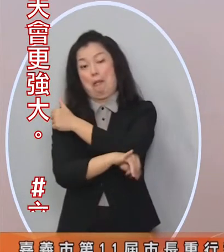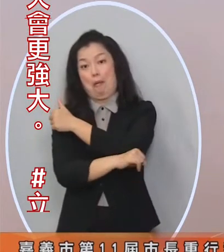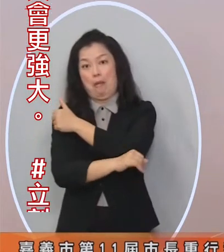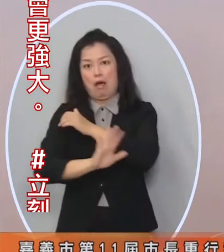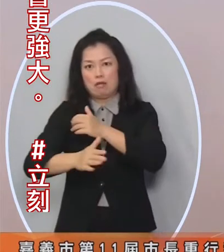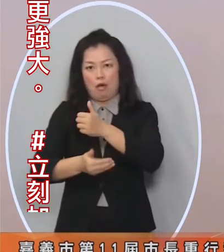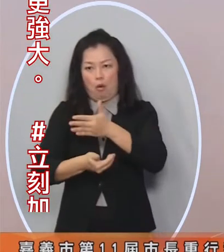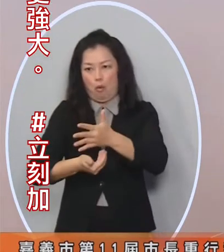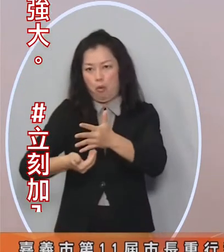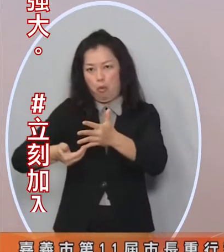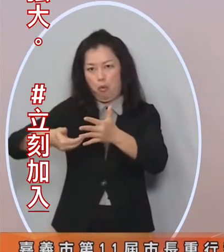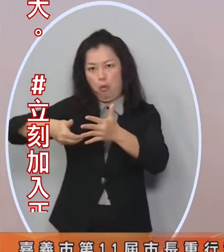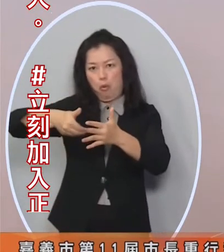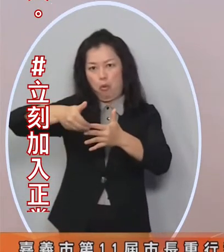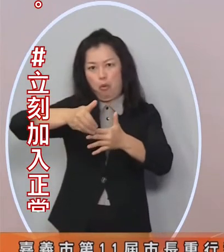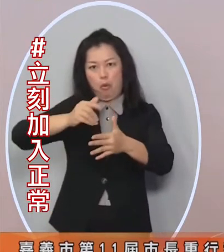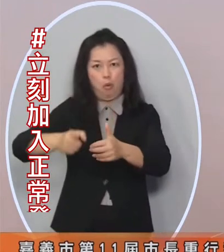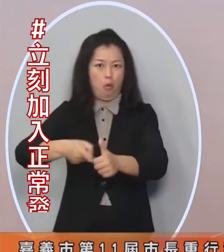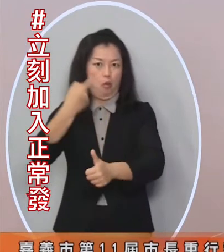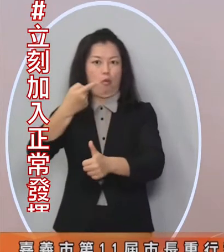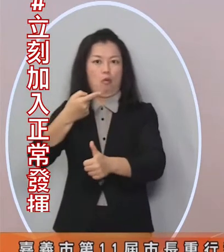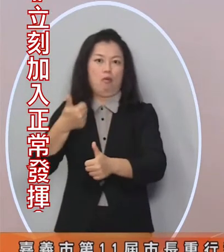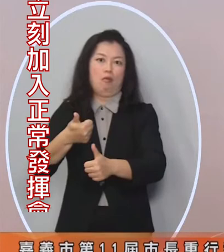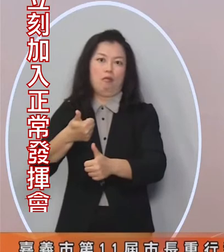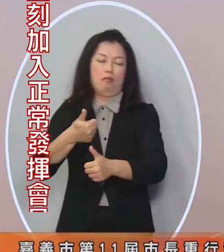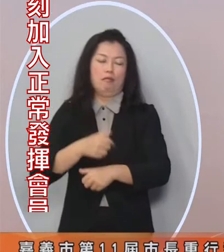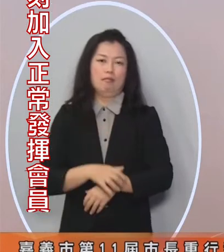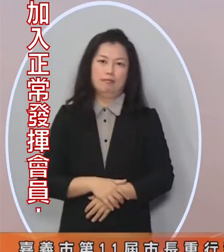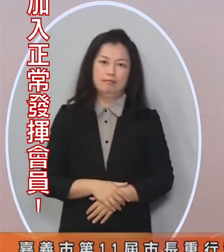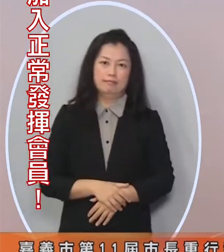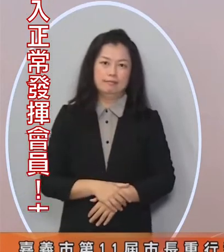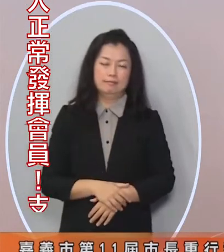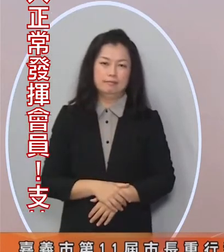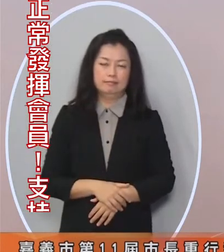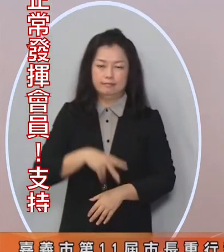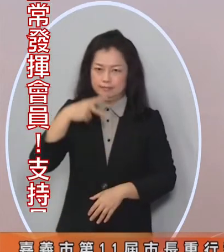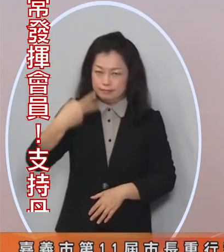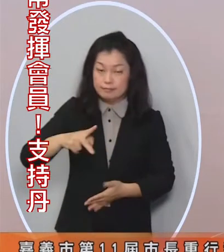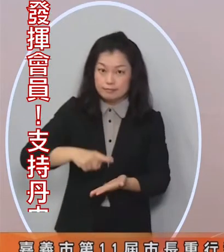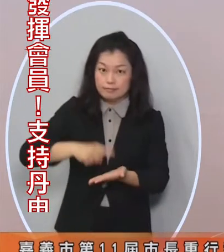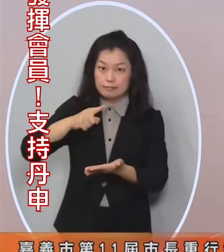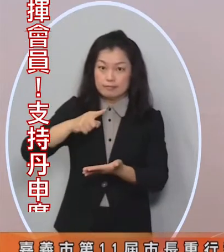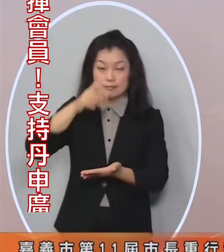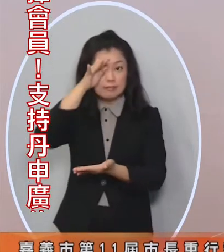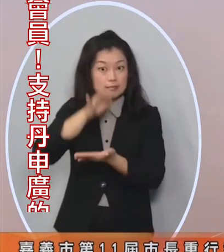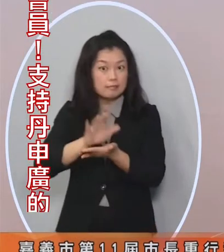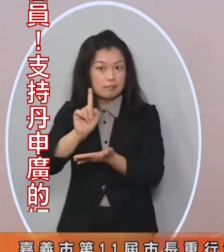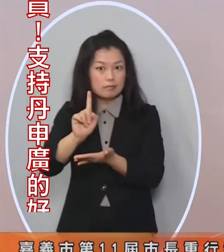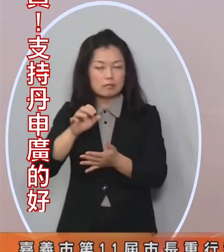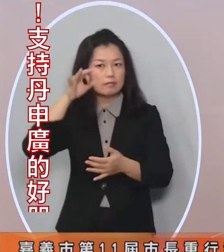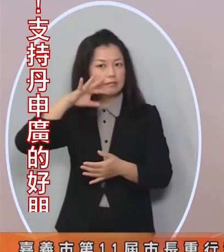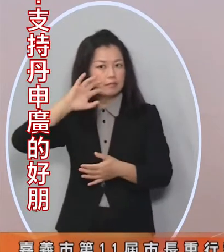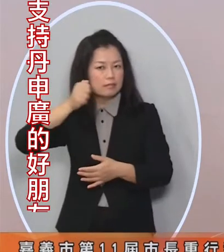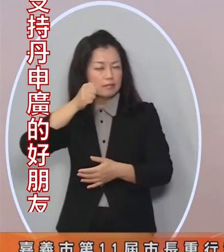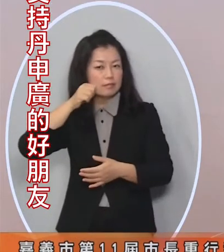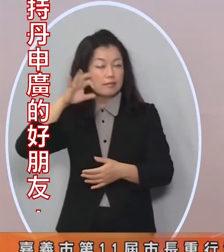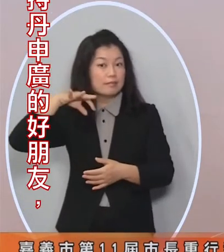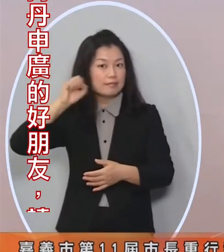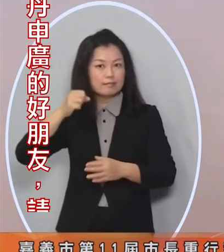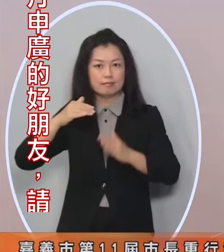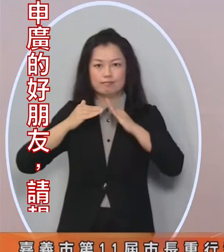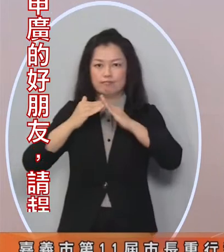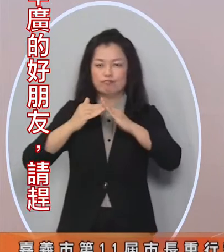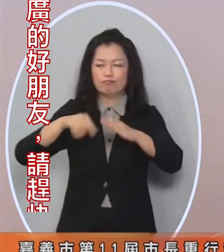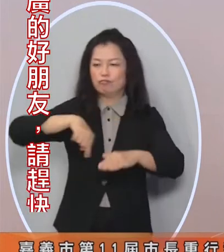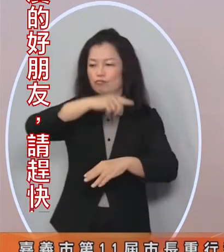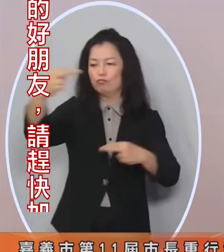湾尾冲到台湾头，所以在一处看到嘉义市的能见度被看到了，这样